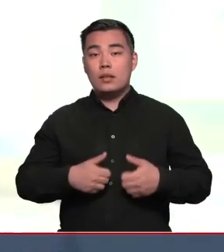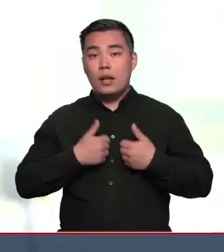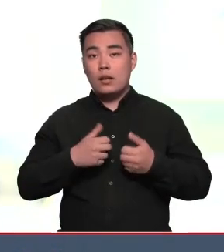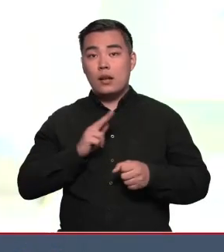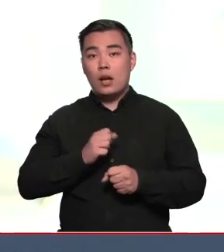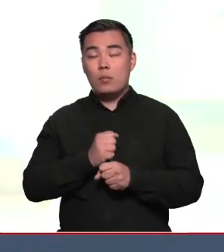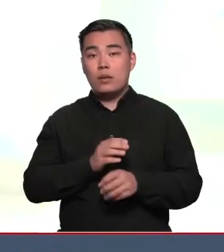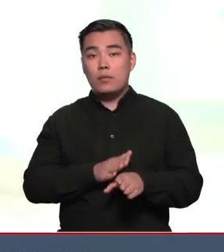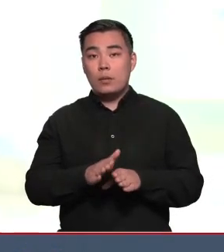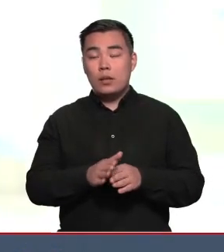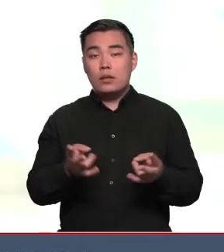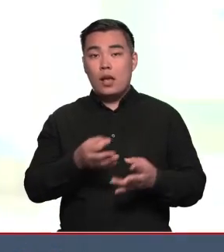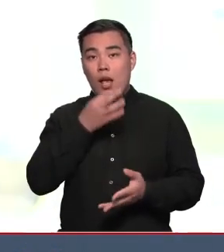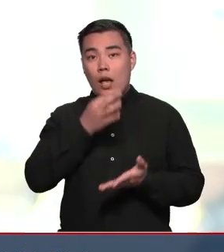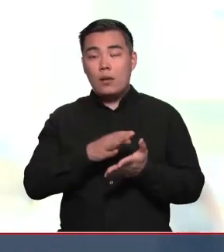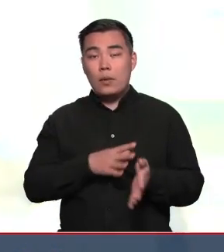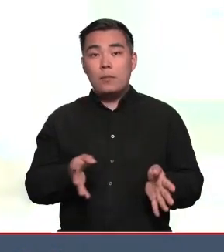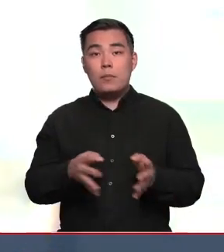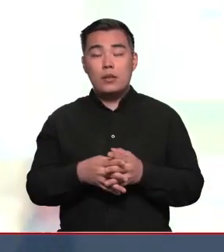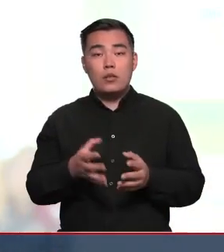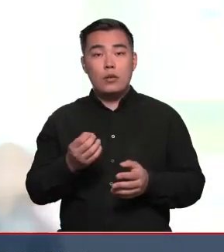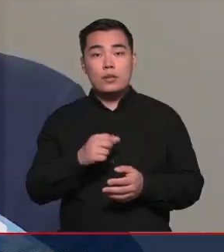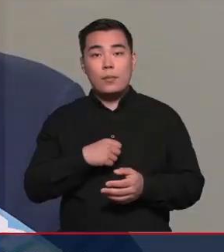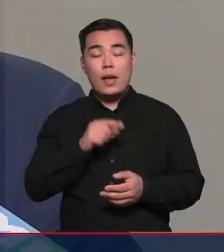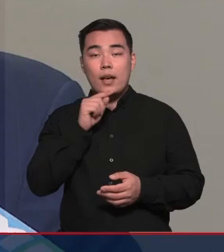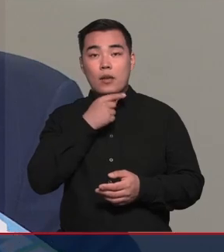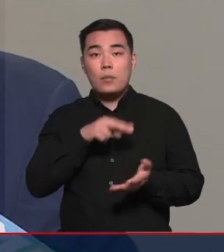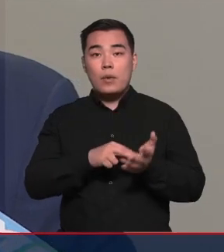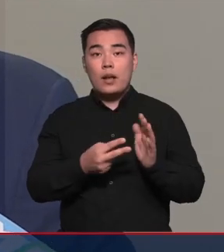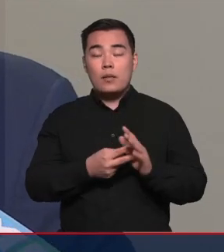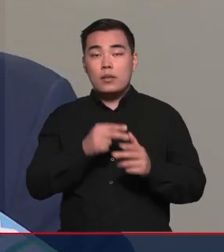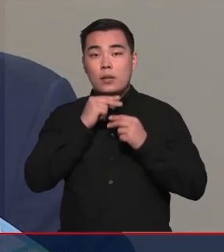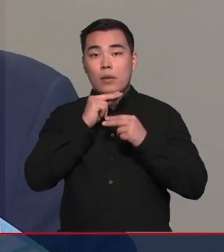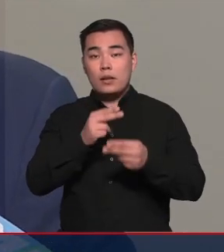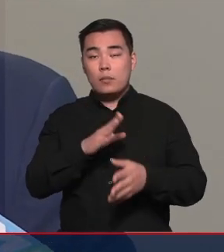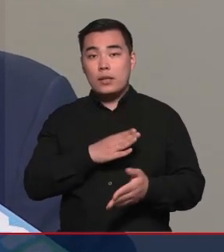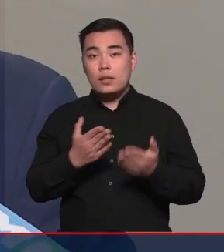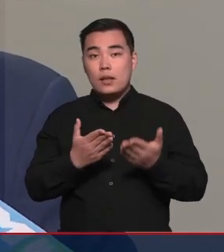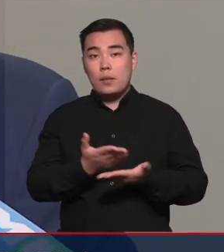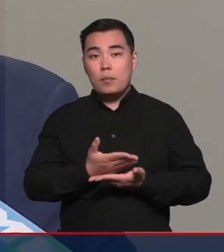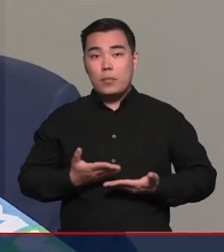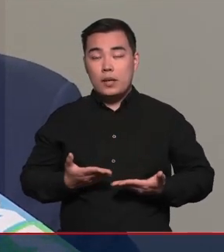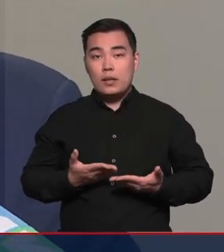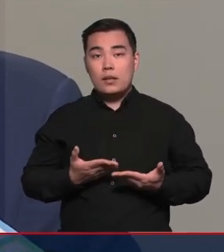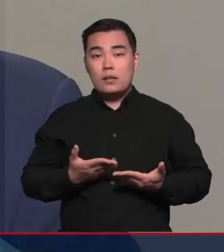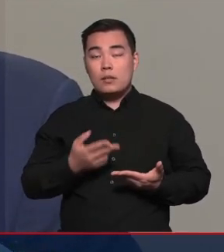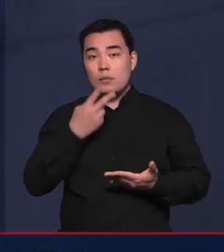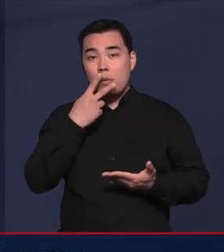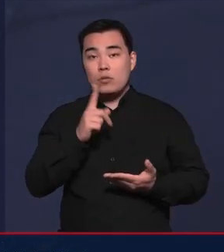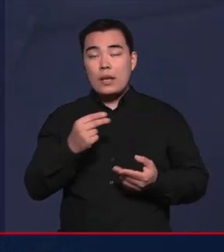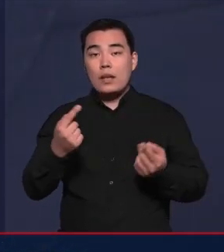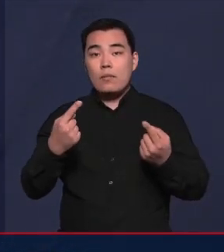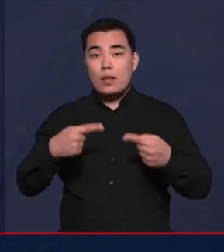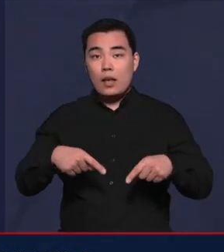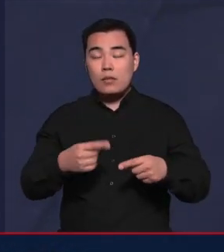дегенді білдірсе керек. Сонымен бірге жолдауда экономикалық бағдарға көңіл бөлінді. Егер біз контент талдаумен қарайтын болсақ, инфляция